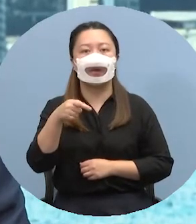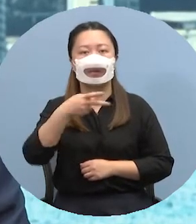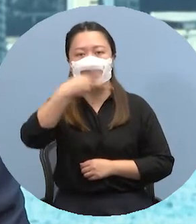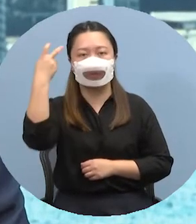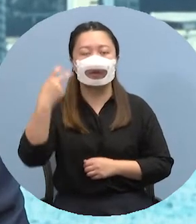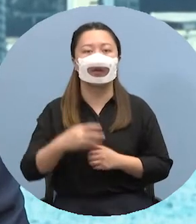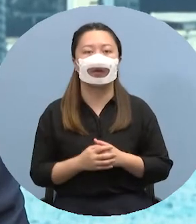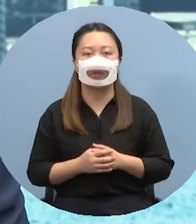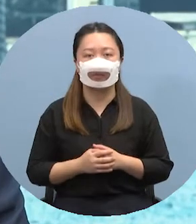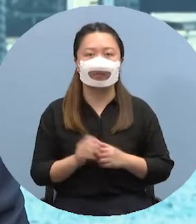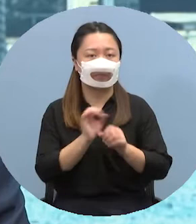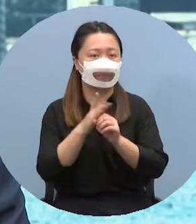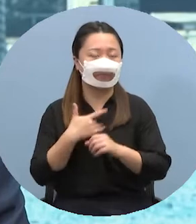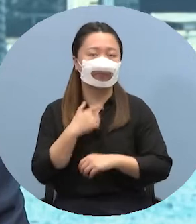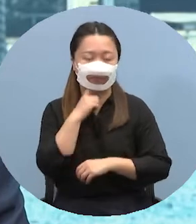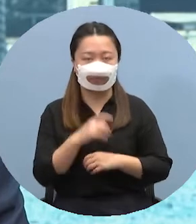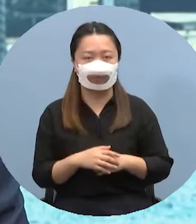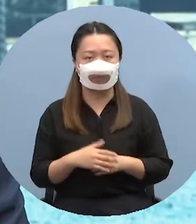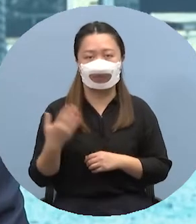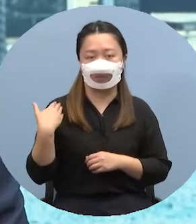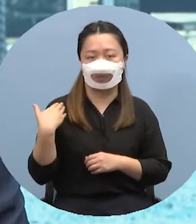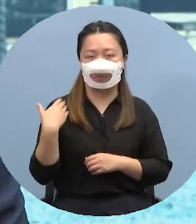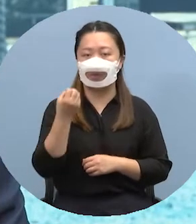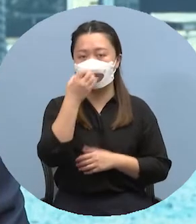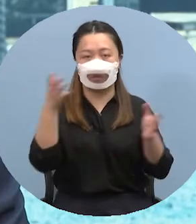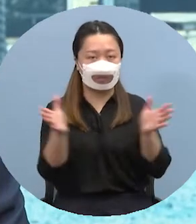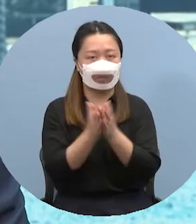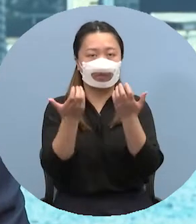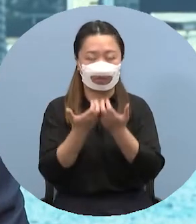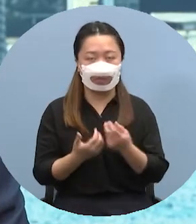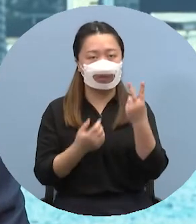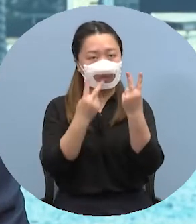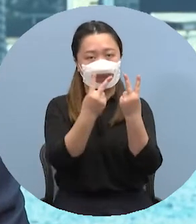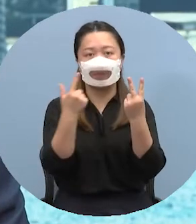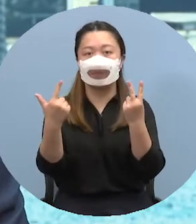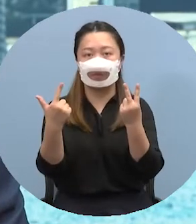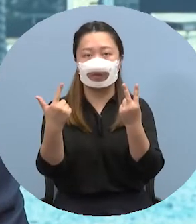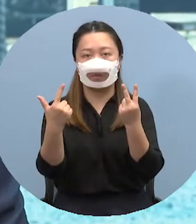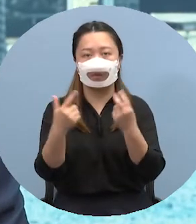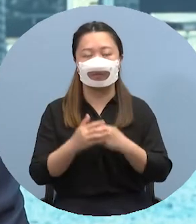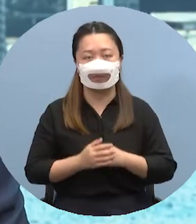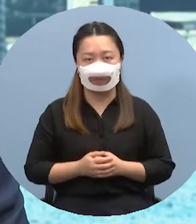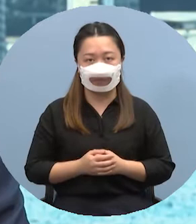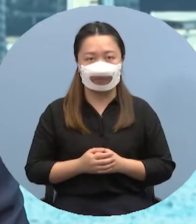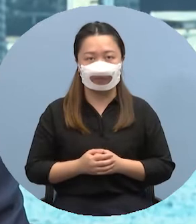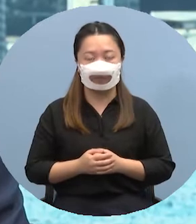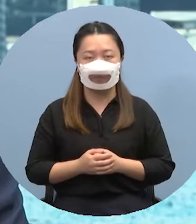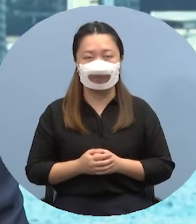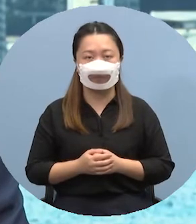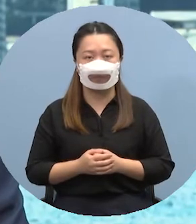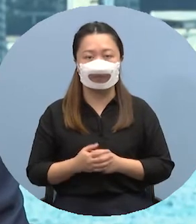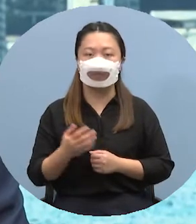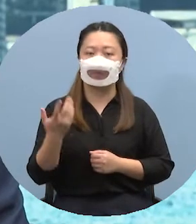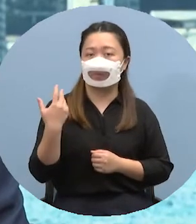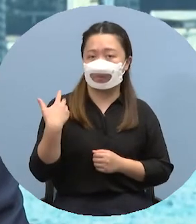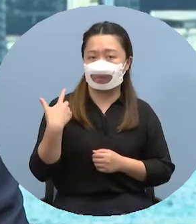檢測陽性的報告。在昨天呢，香港是共錄得228宗陽性的個案。在昨